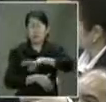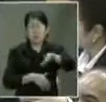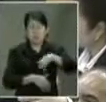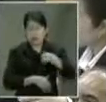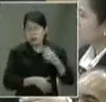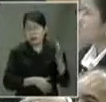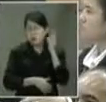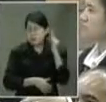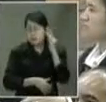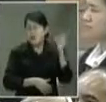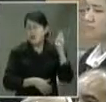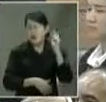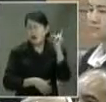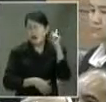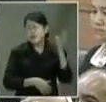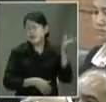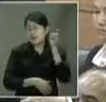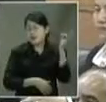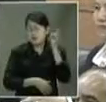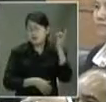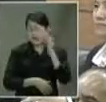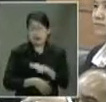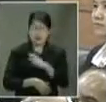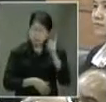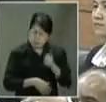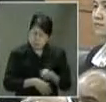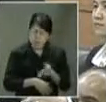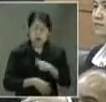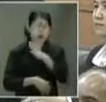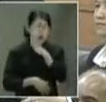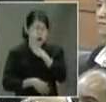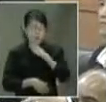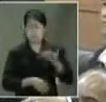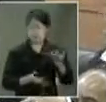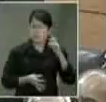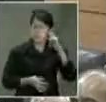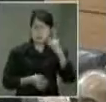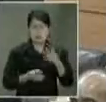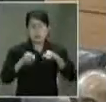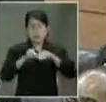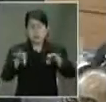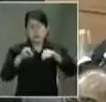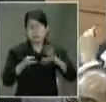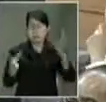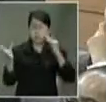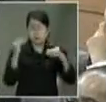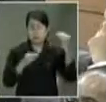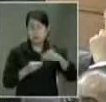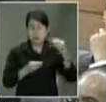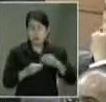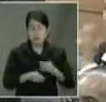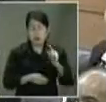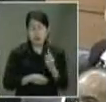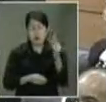ลือข่าวลวงข่าวปล่อยและการสร้างข่าวขึ้นในสังคมไ